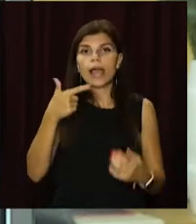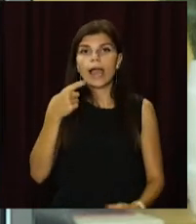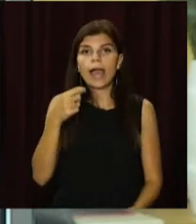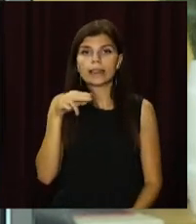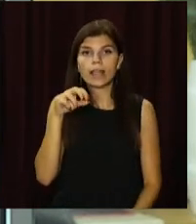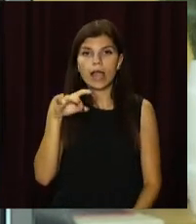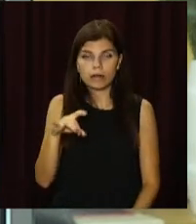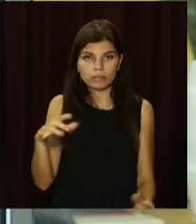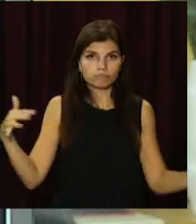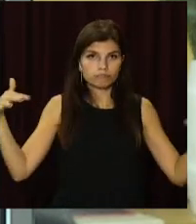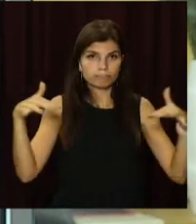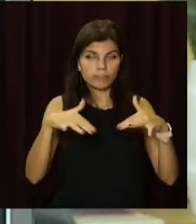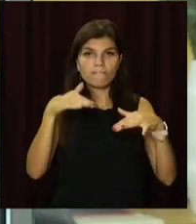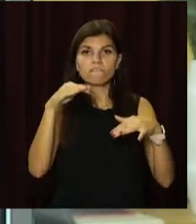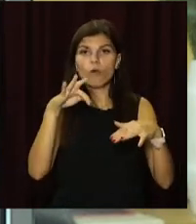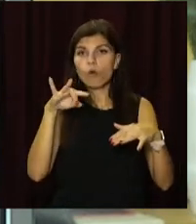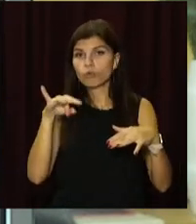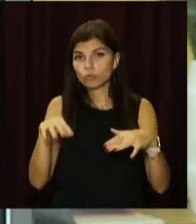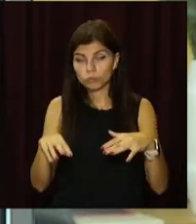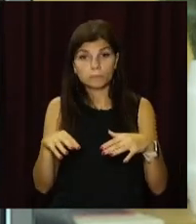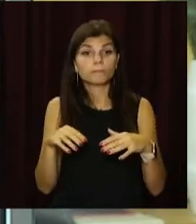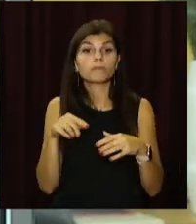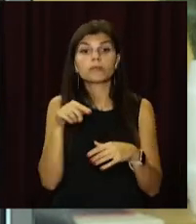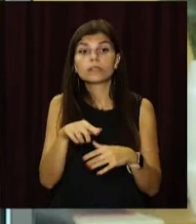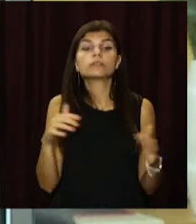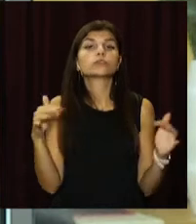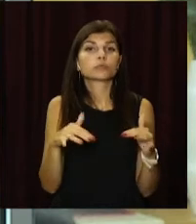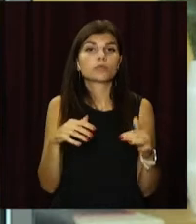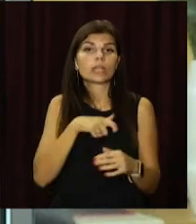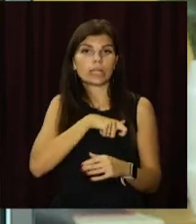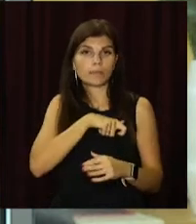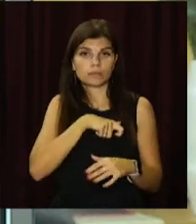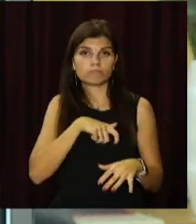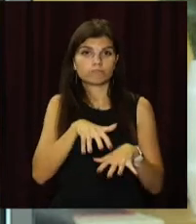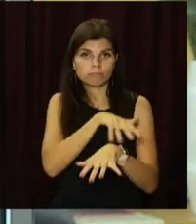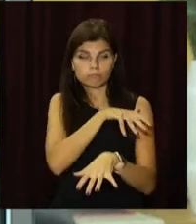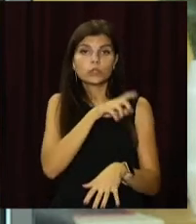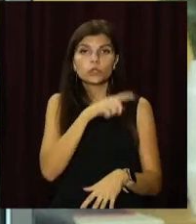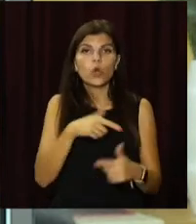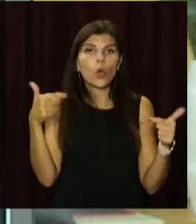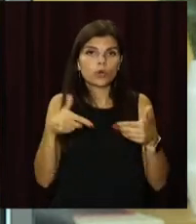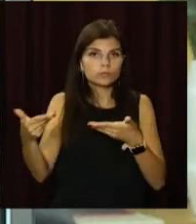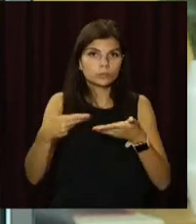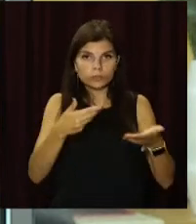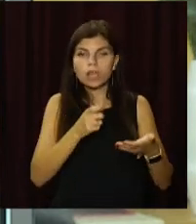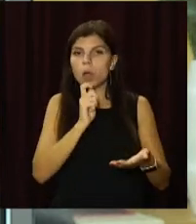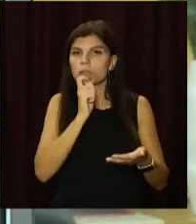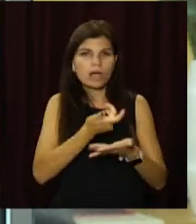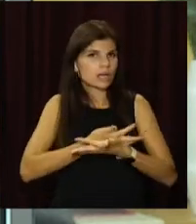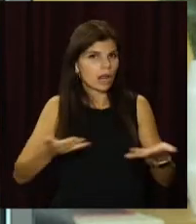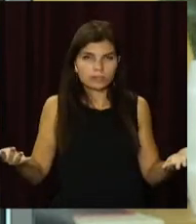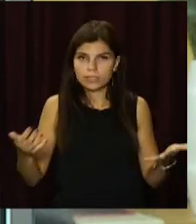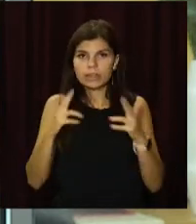форум. Ініціатор проєкту – Дніпропетровська облрада. На заході зібрався депутатський корпус і запрошені гості – спікерки з різних